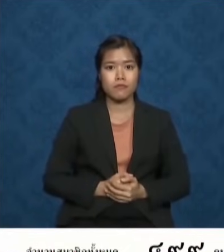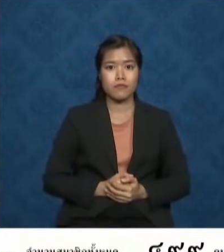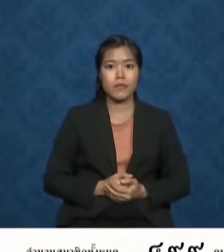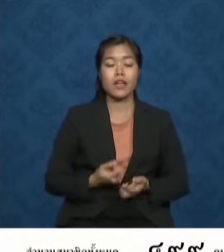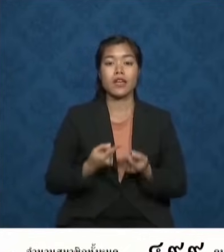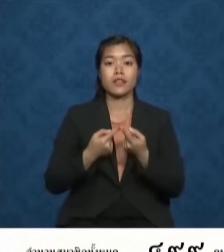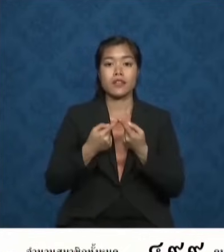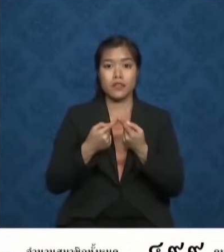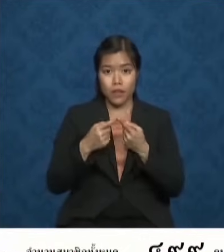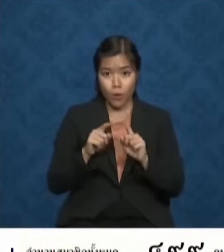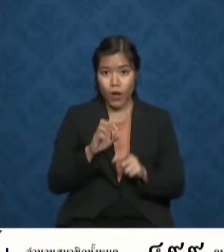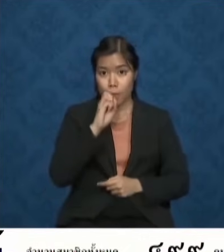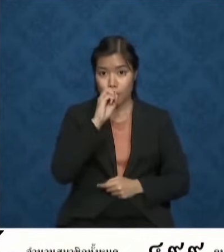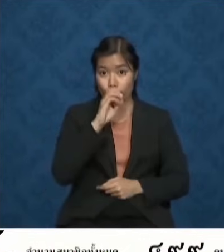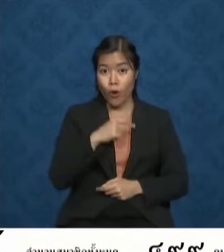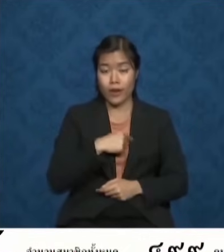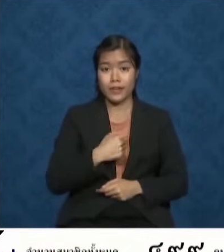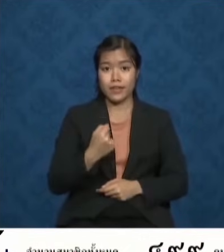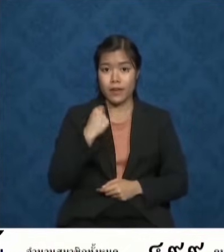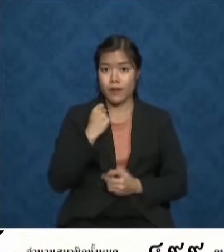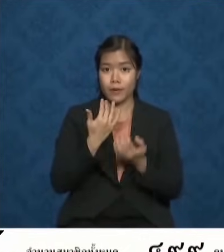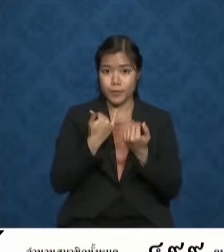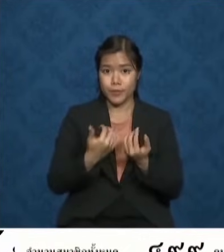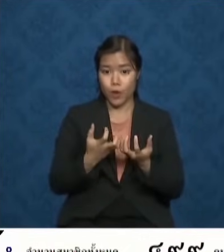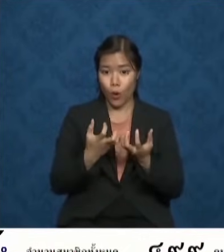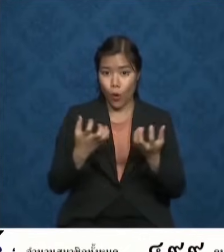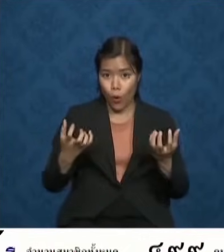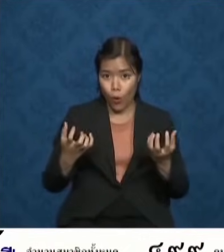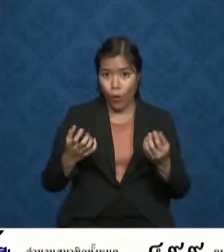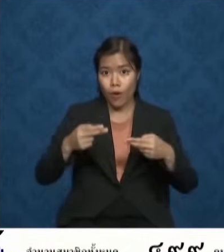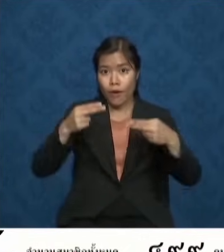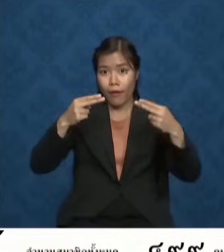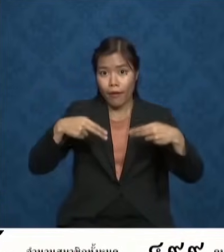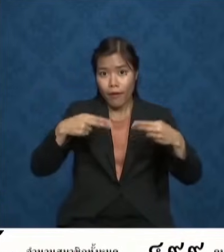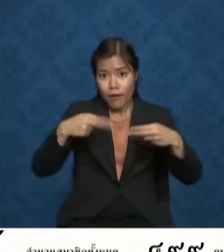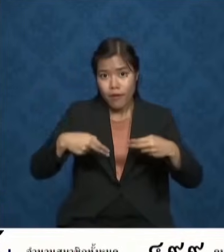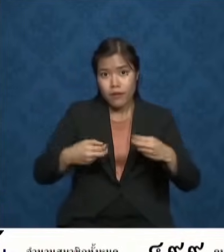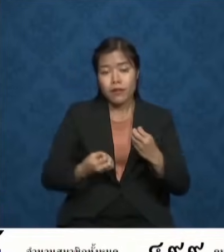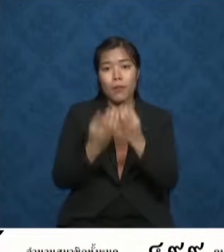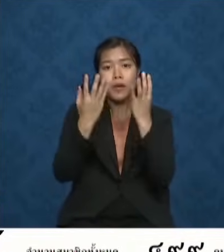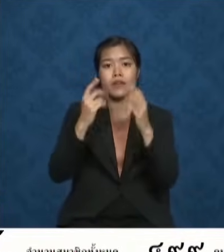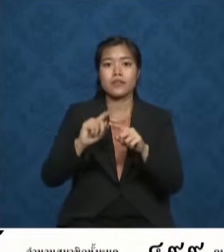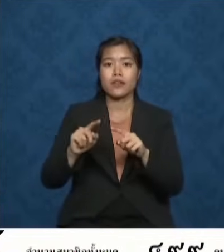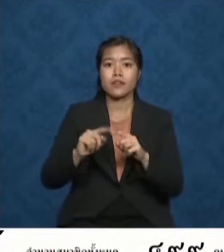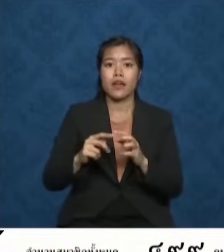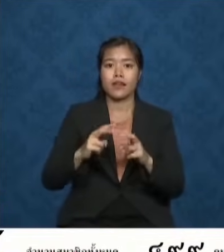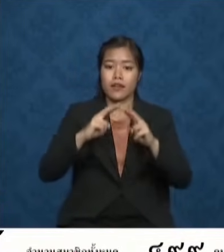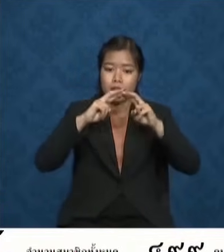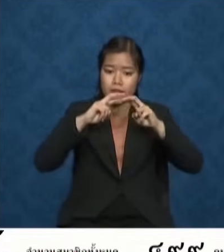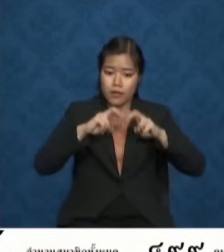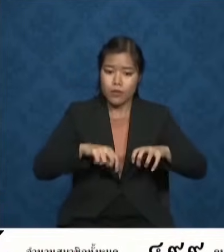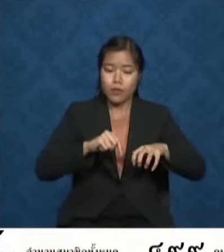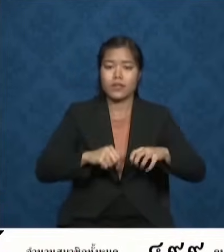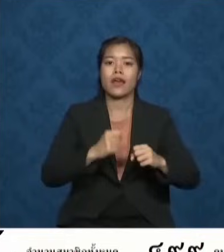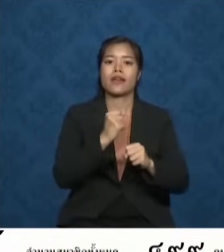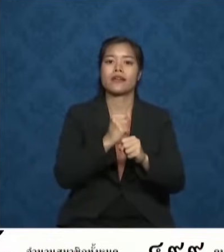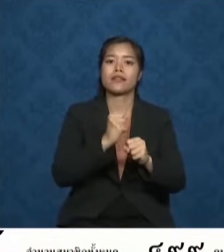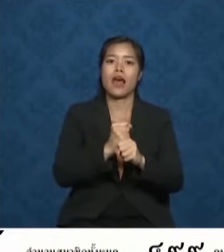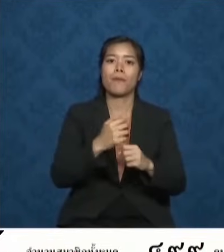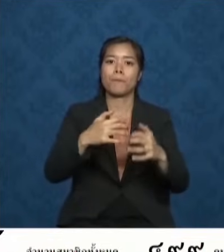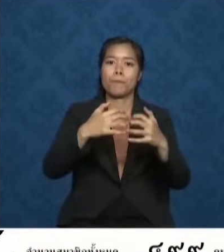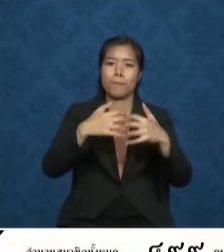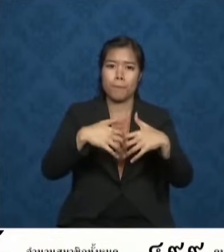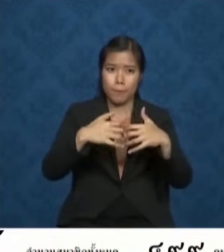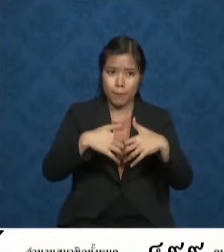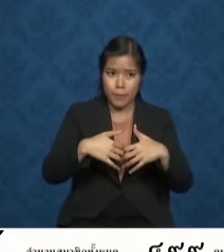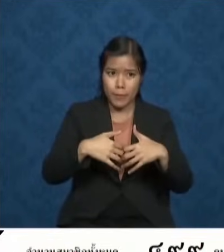อาวุธที่สำนักงานที่ศูนย์สถาบันวิจัยนี่คือสทปวิจัยสร้างและประจำ